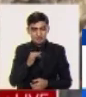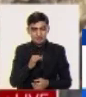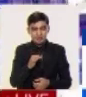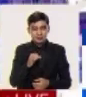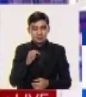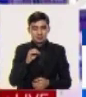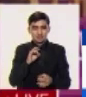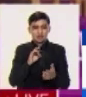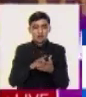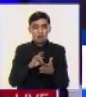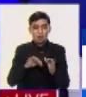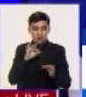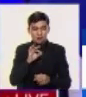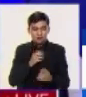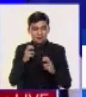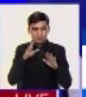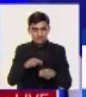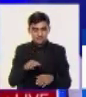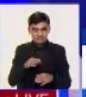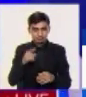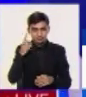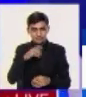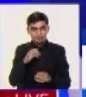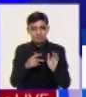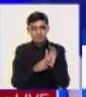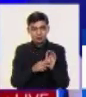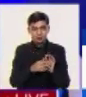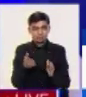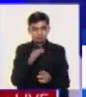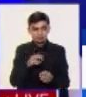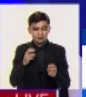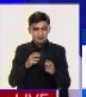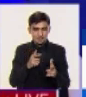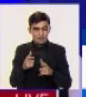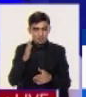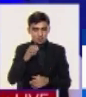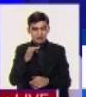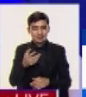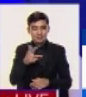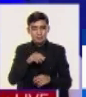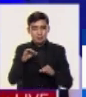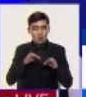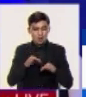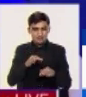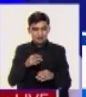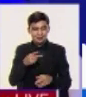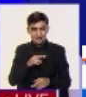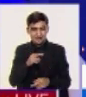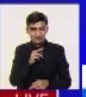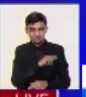стекольного завода планируем создать не менее 8 производств. Подготовка 3 проектов по